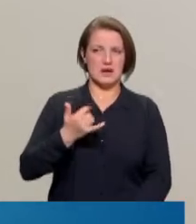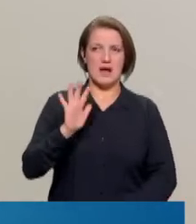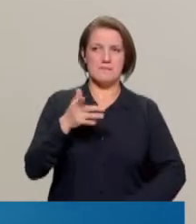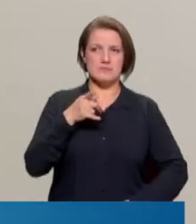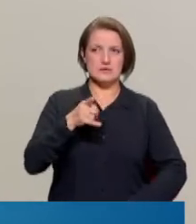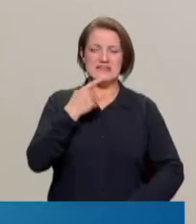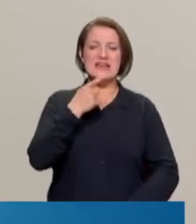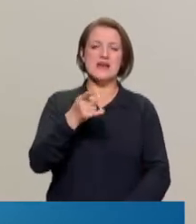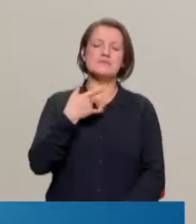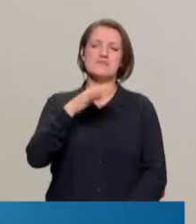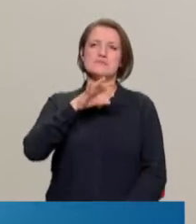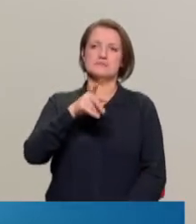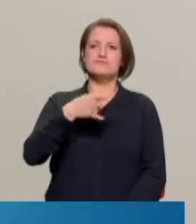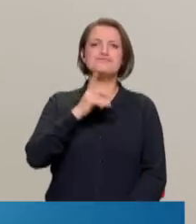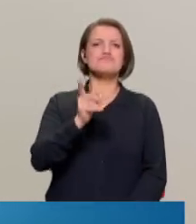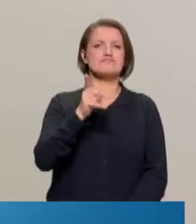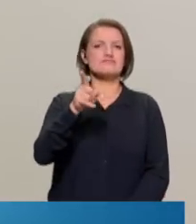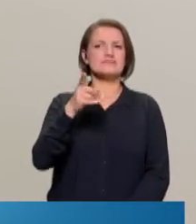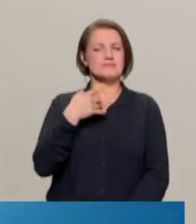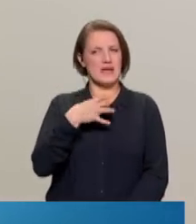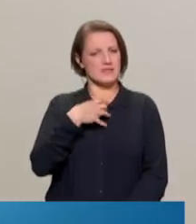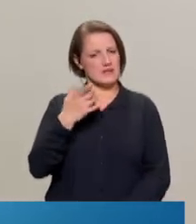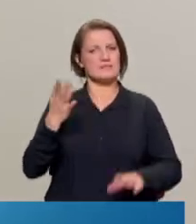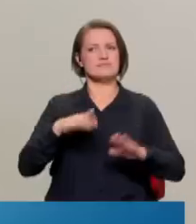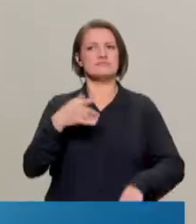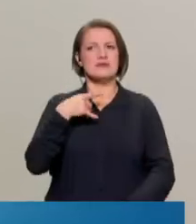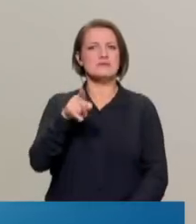dedi Bu senin yanına kalmayacak kendi kendini mi